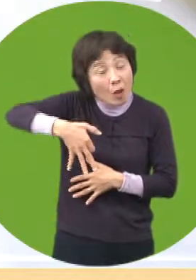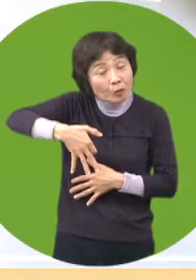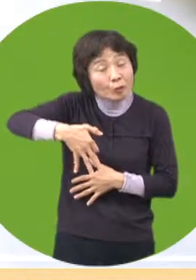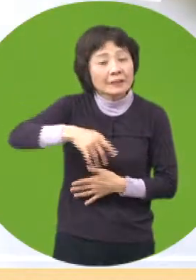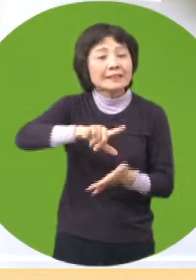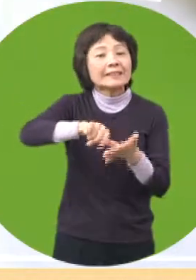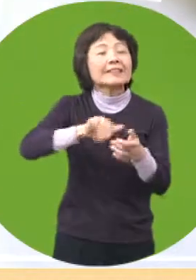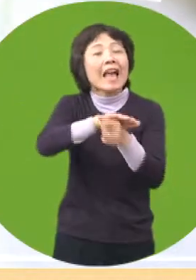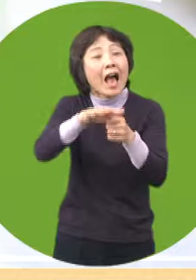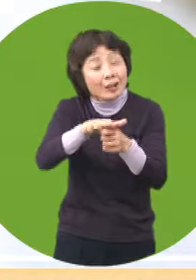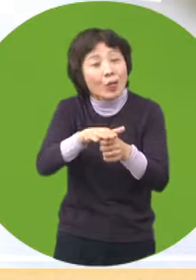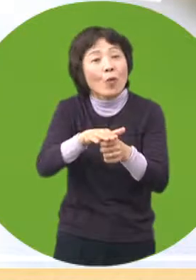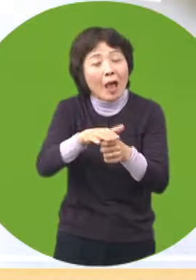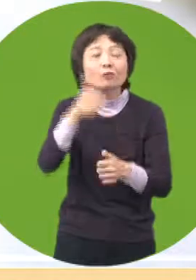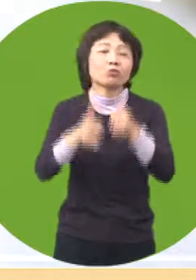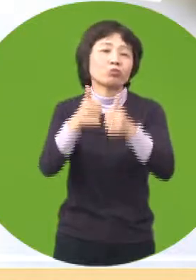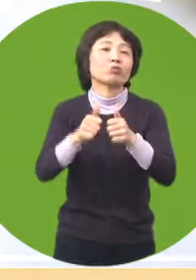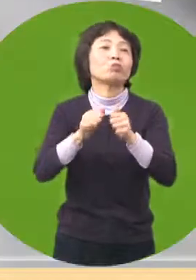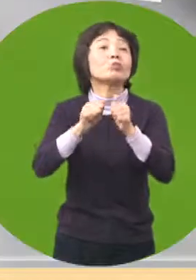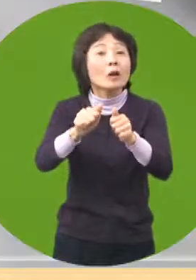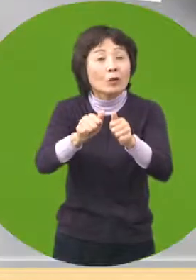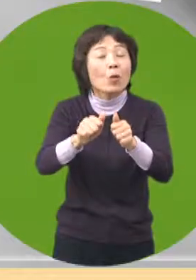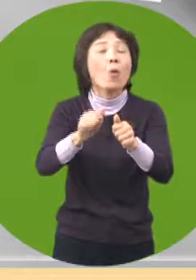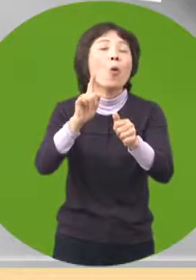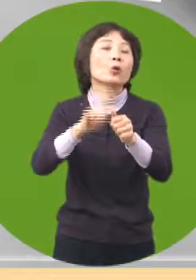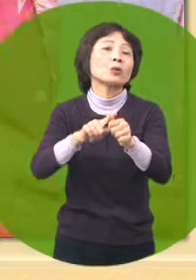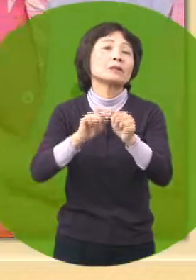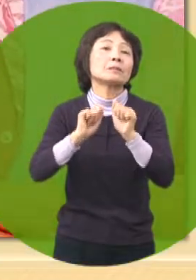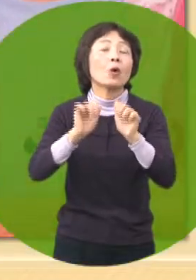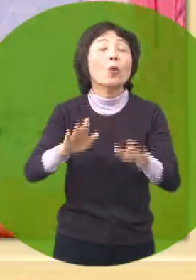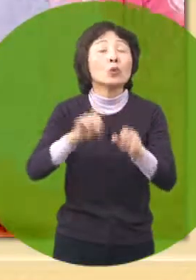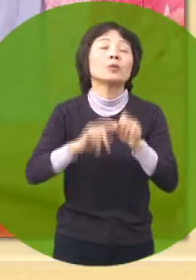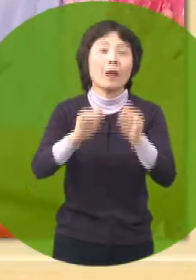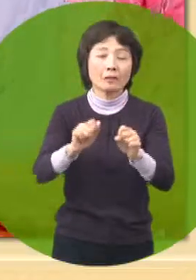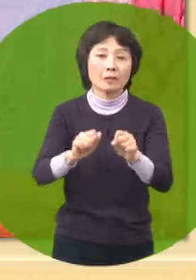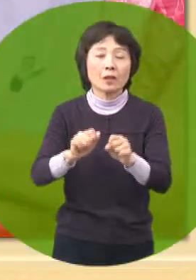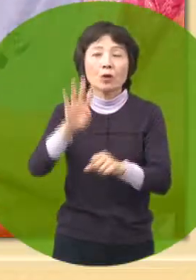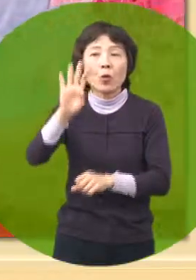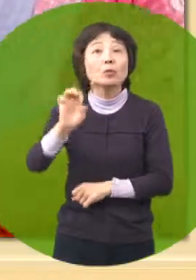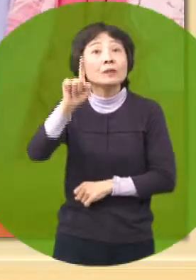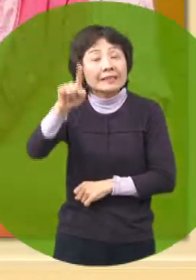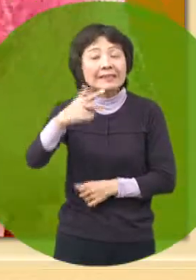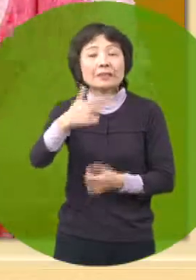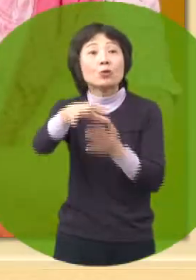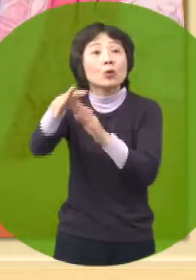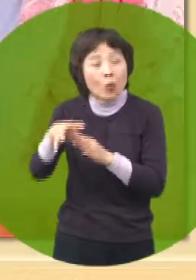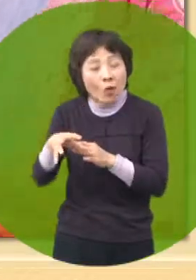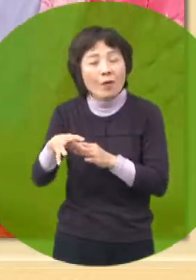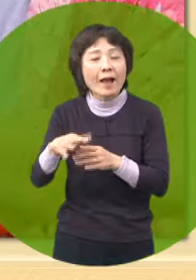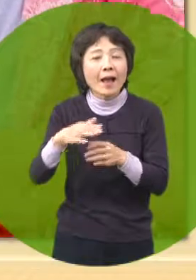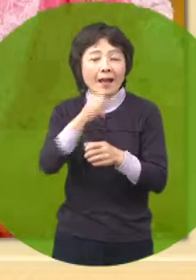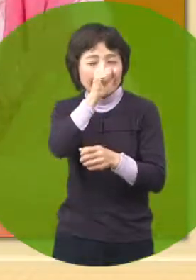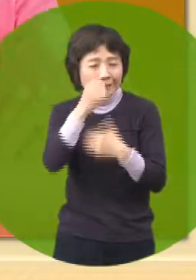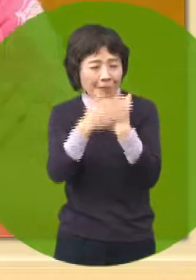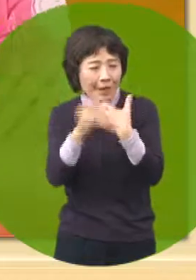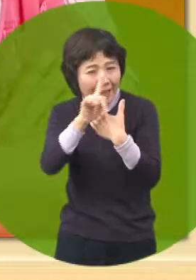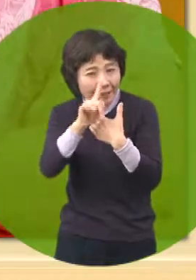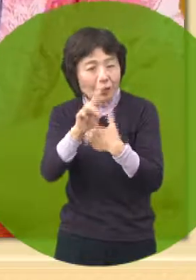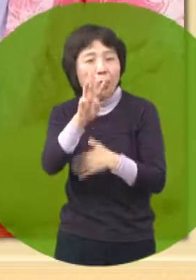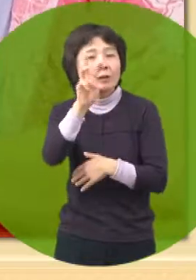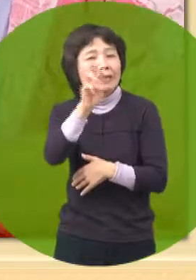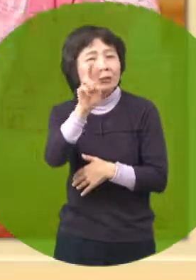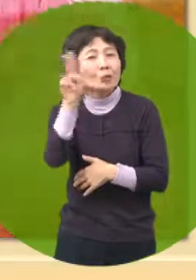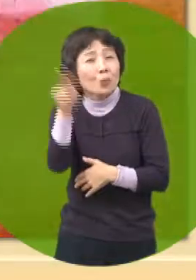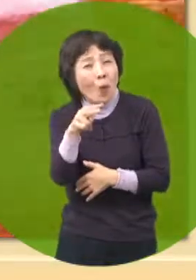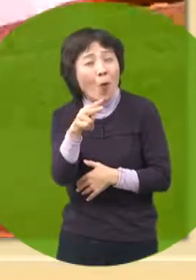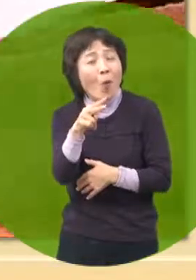現する地元 CM コンペティションが今年も開催されます。県内41市町村がその土地ならではの魅力を30秒の CM で表現します